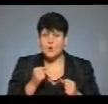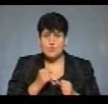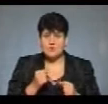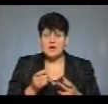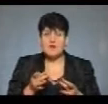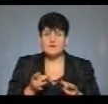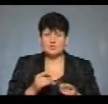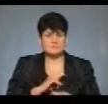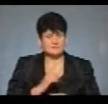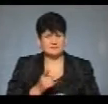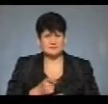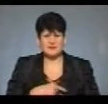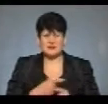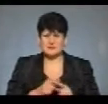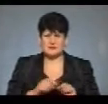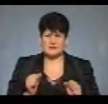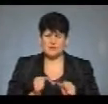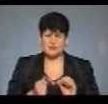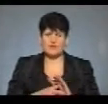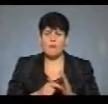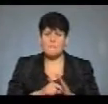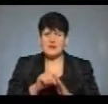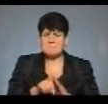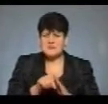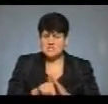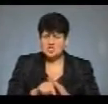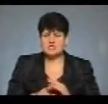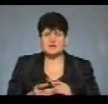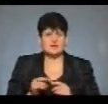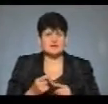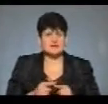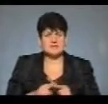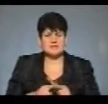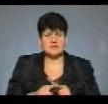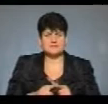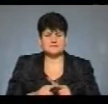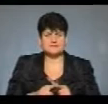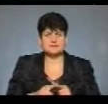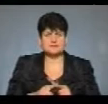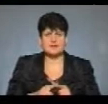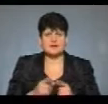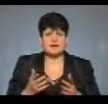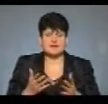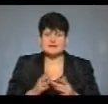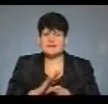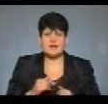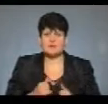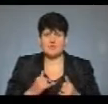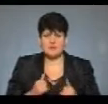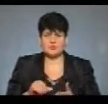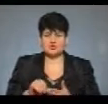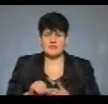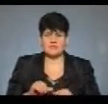вологість досить висока, і це було досить холодно в приміщенні, тому знаєте, це в якійсь мірі якась неповага навіть до самих